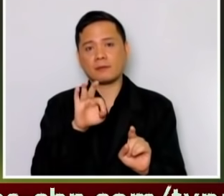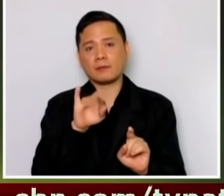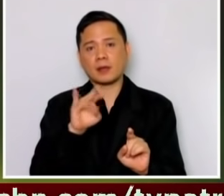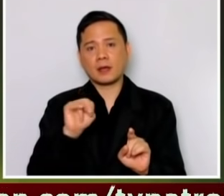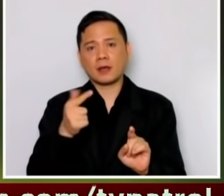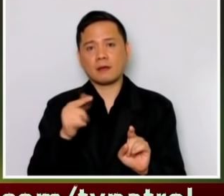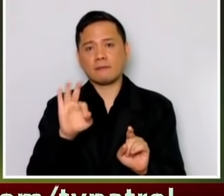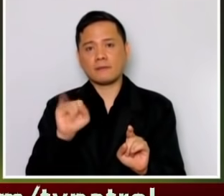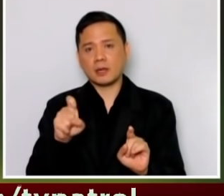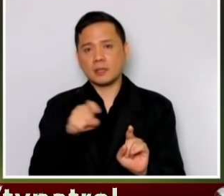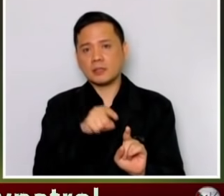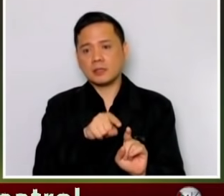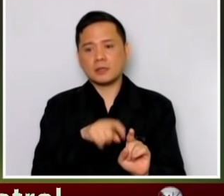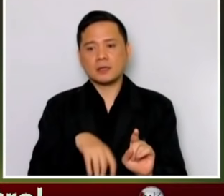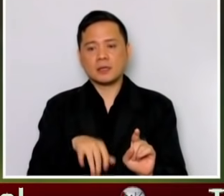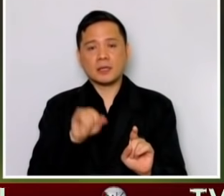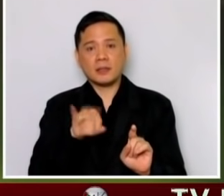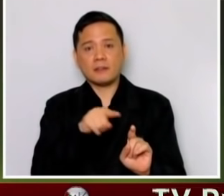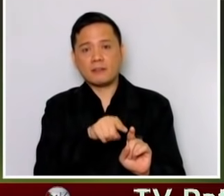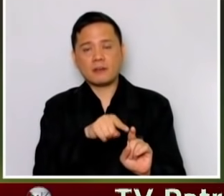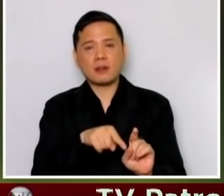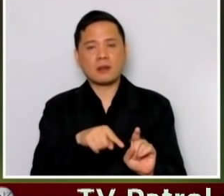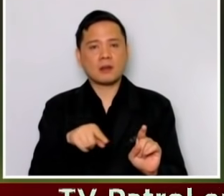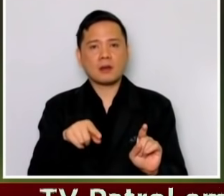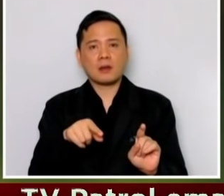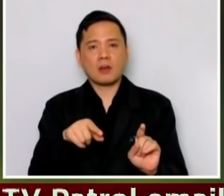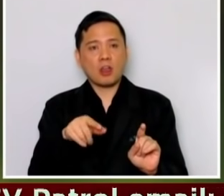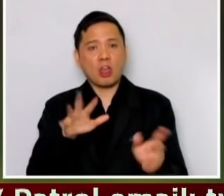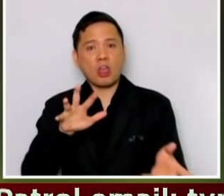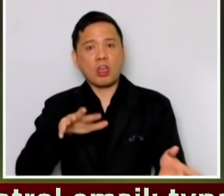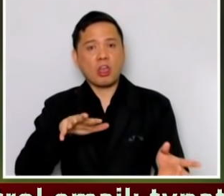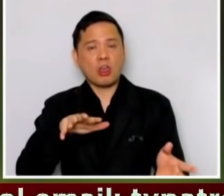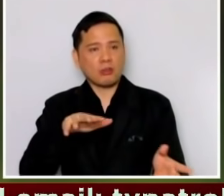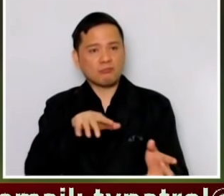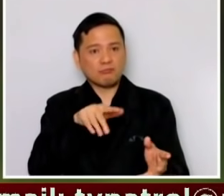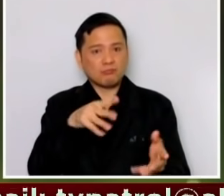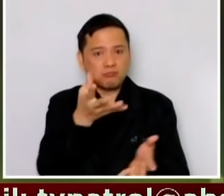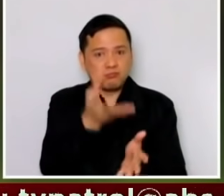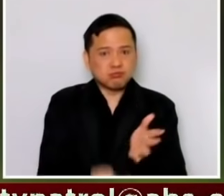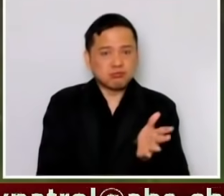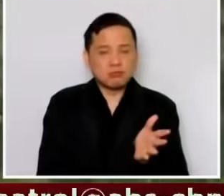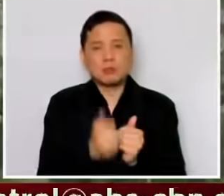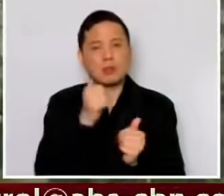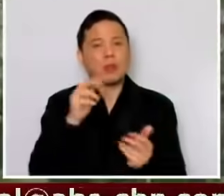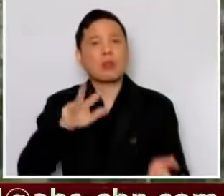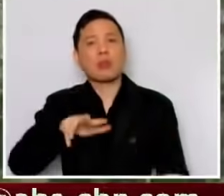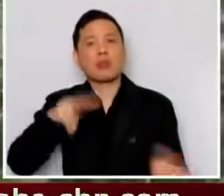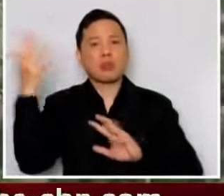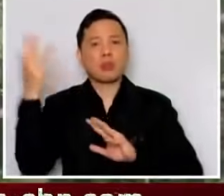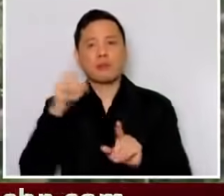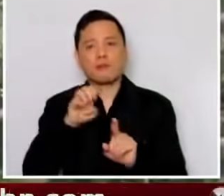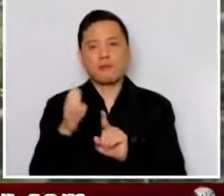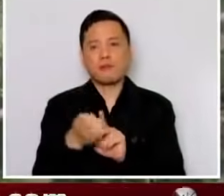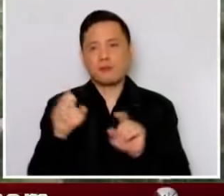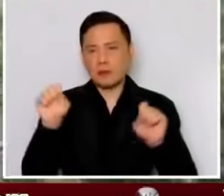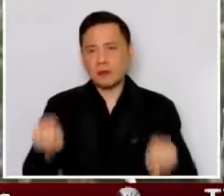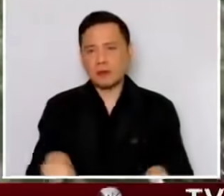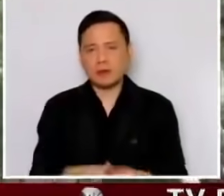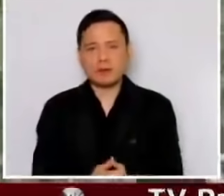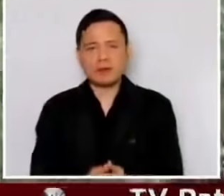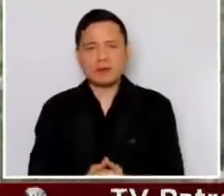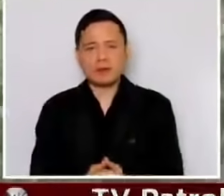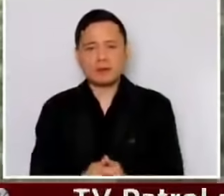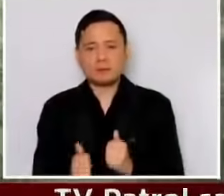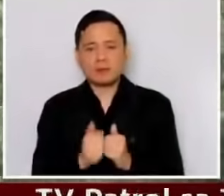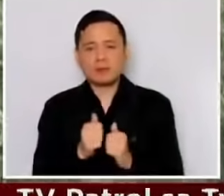Pag po nagkaroon ng changes sa kanilang habitat o sa kanilang tirahan, mayroong disruption na nangyari o nasira, and kung may mga threats na